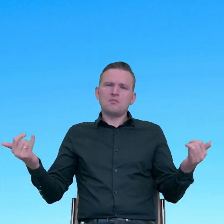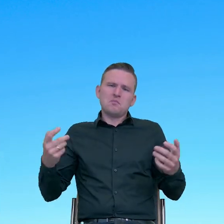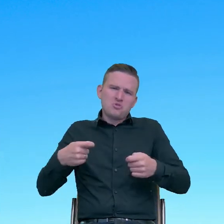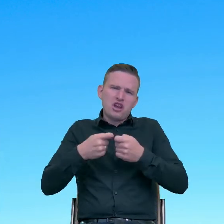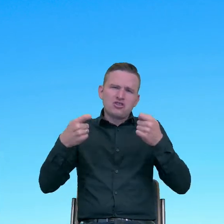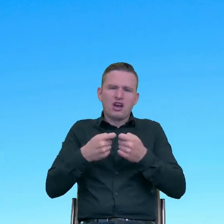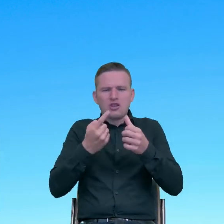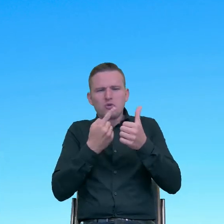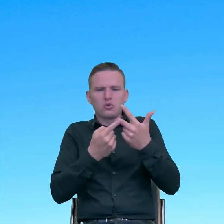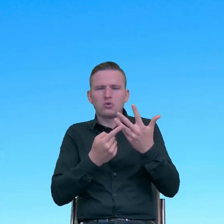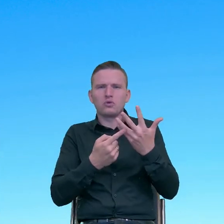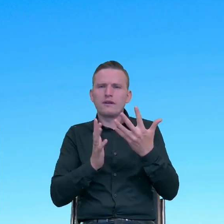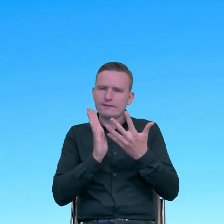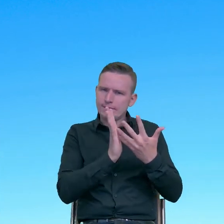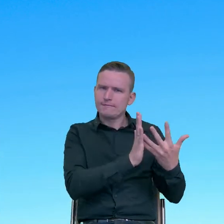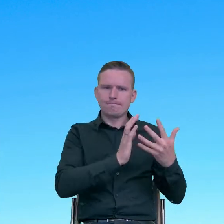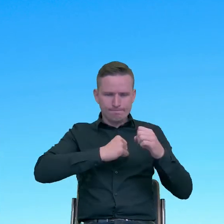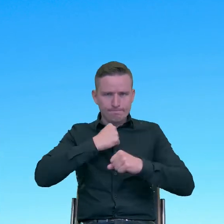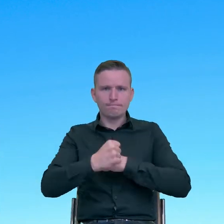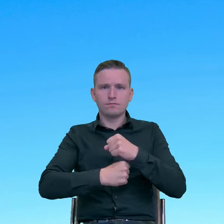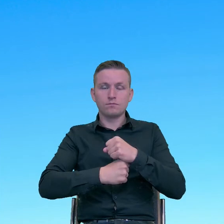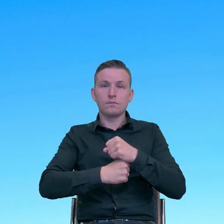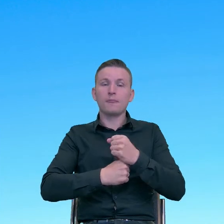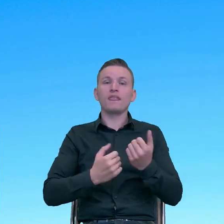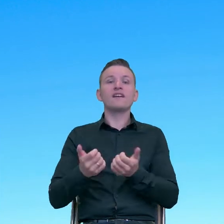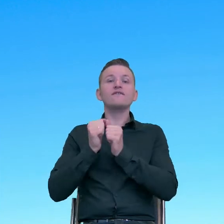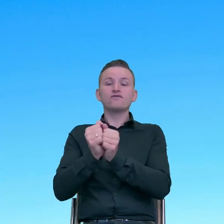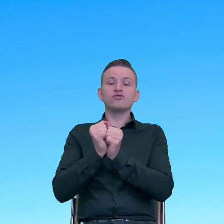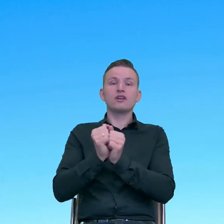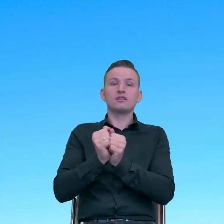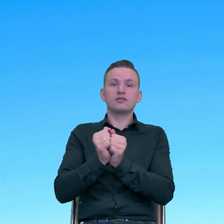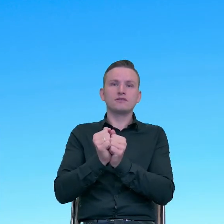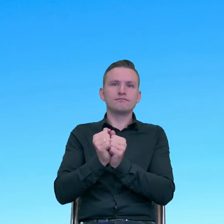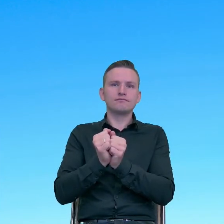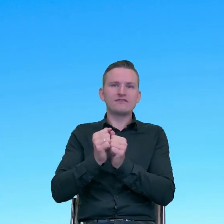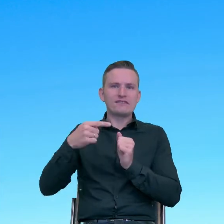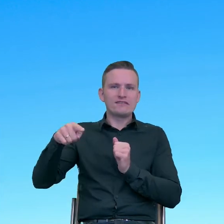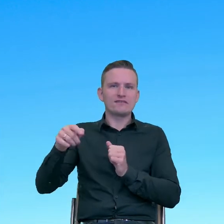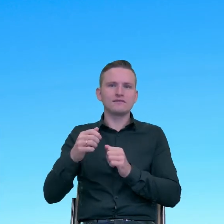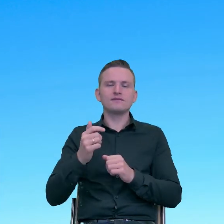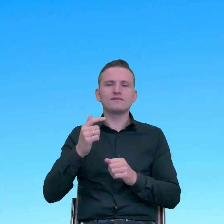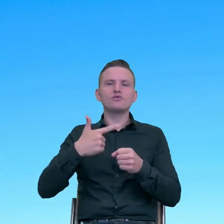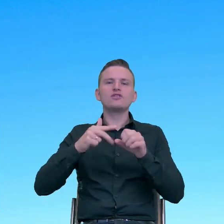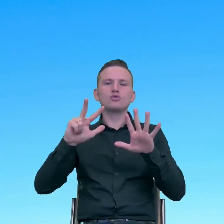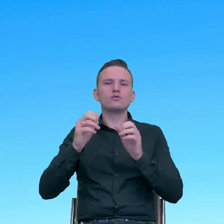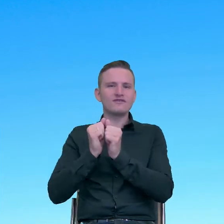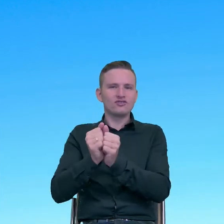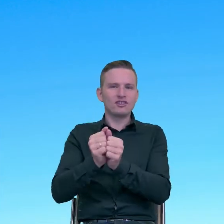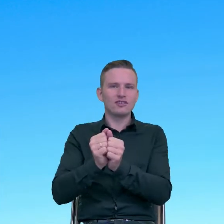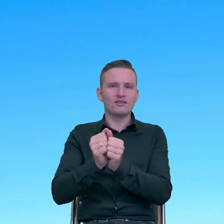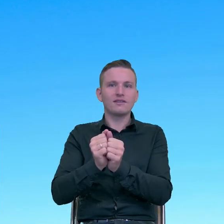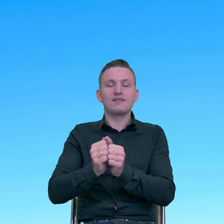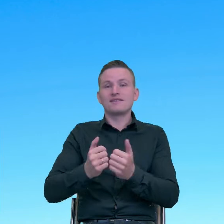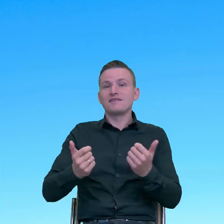cele. Myślę, że takim największym moim sukcesem będzie to, że we wrześniu, a dokładnie, bo na ten dzień jest termin 28 września, zostanę